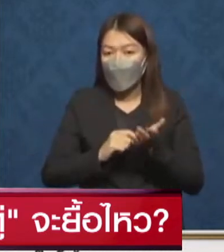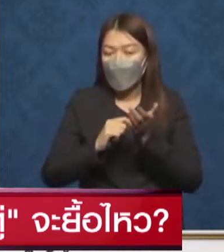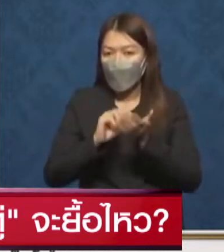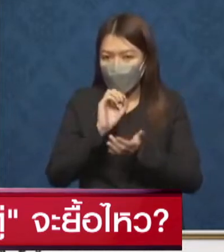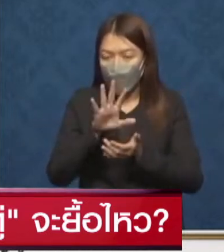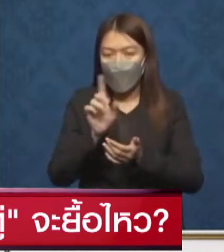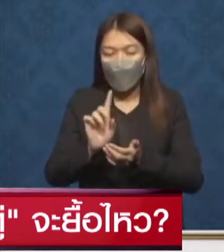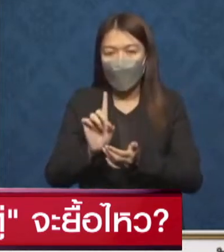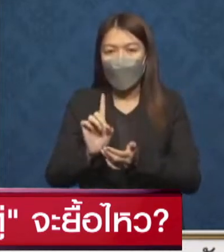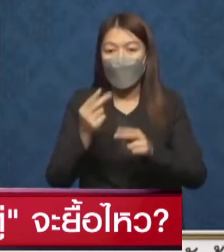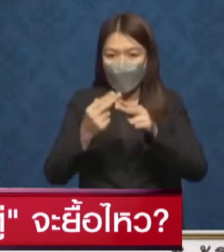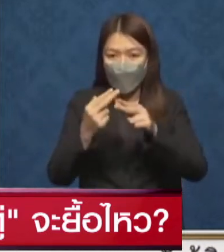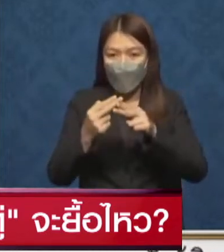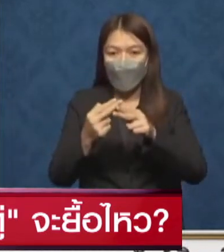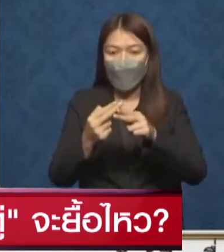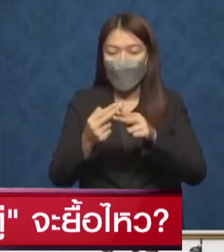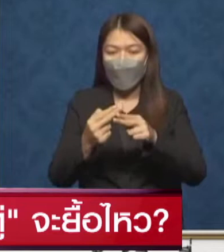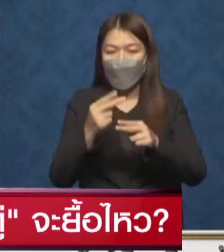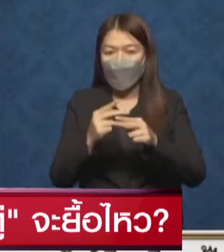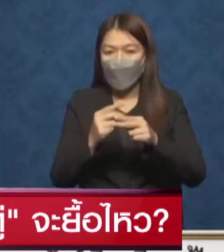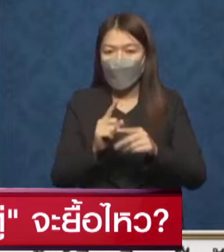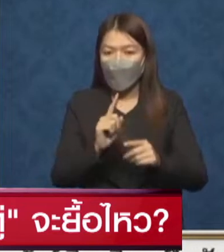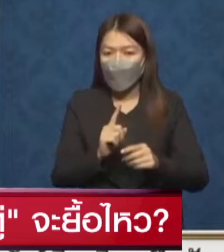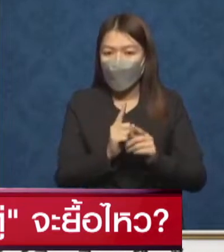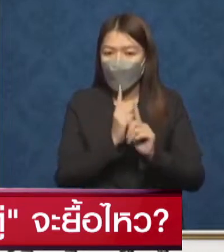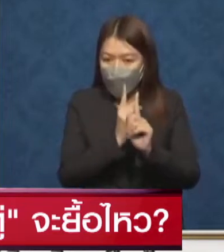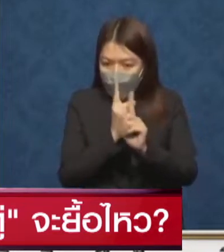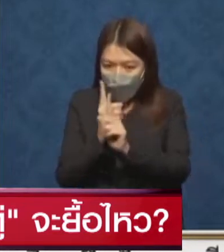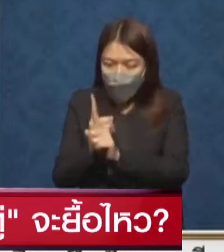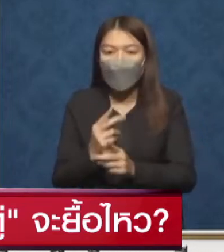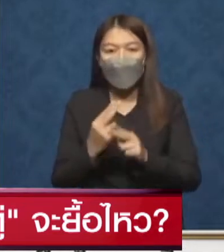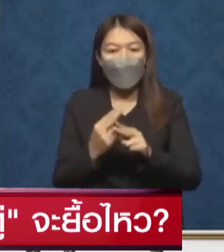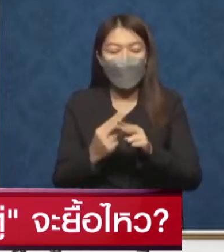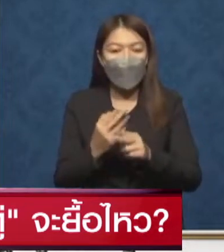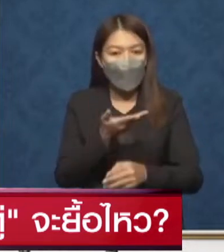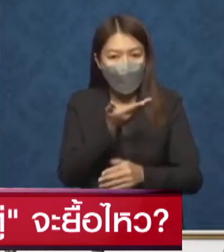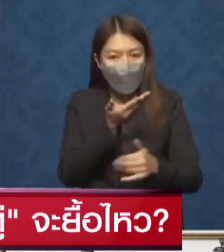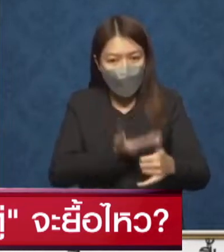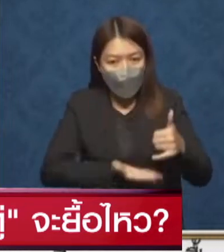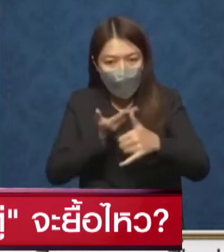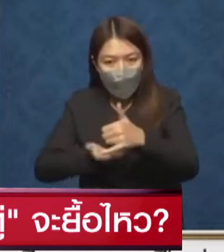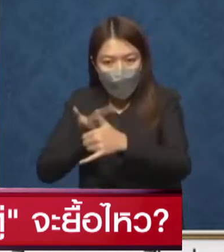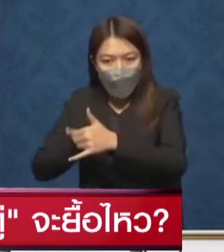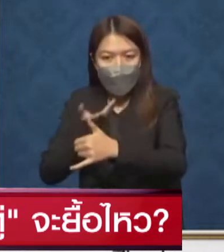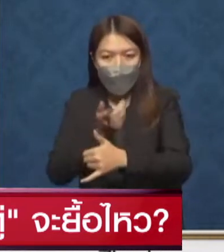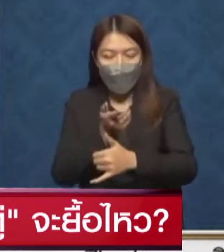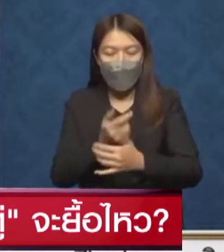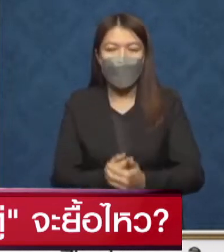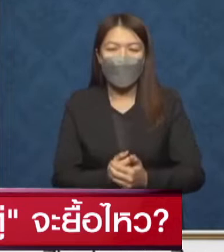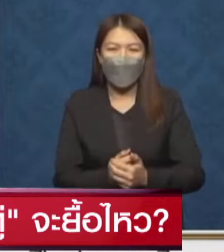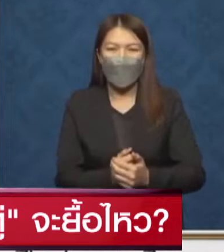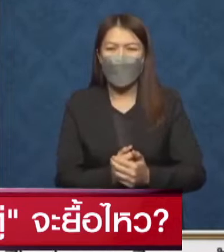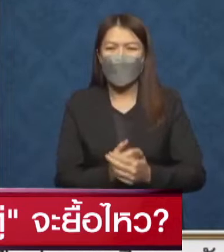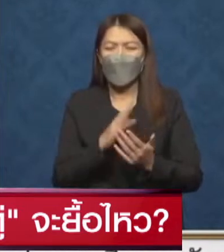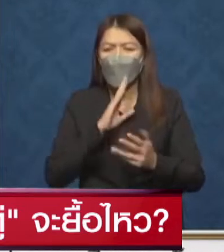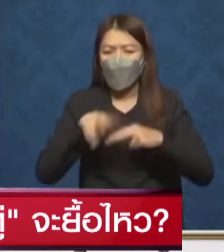านนี้ที่มีนายชวนหลีกภัยประธานสภาผู้แทนราษฎรเป็นประธานการประชุมเรื่องนโยบายการตรวจเงินแผ่นดินประ